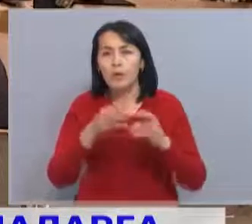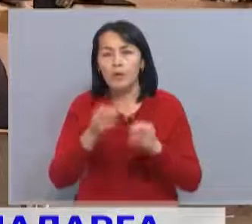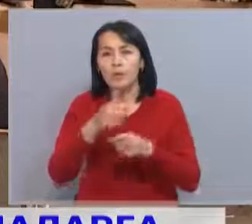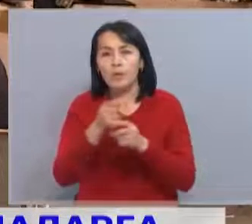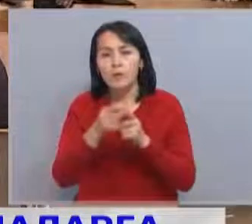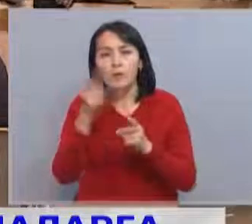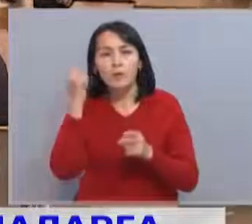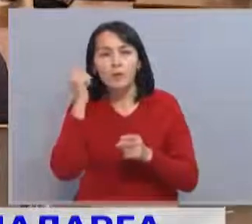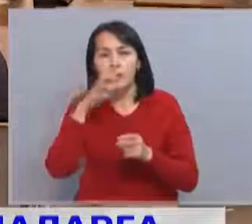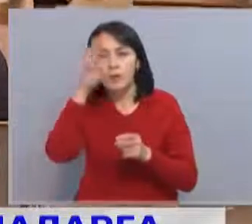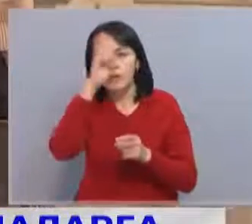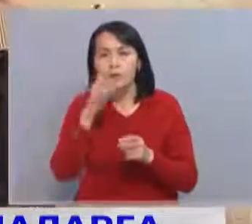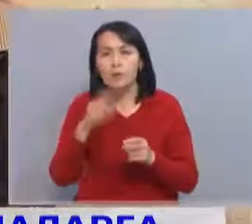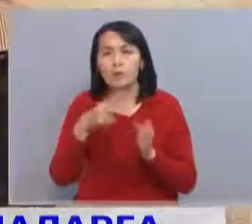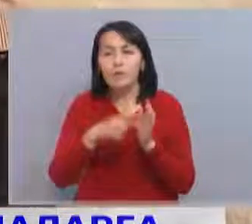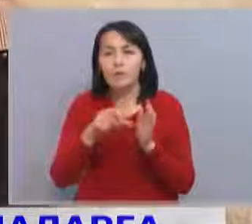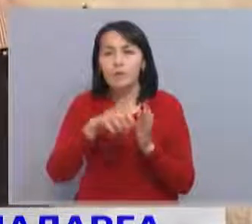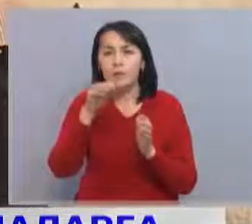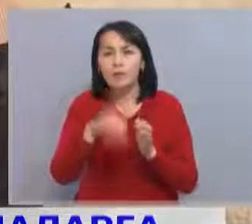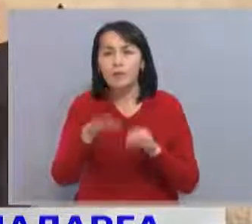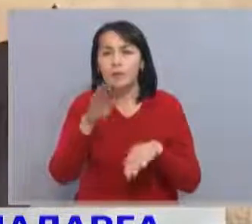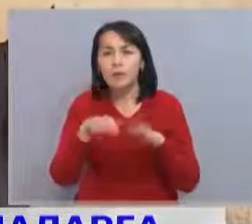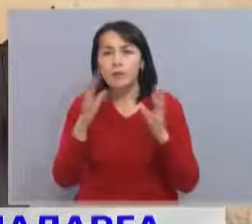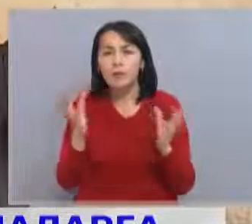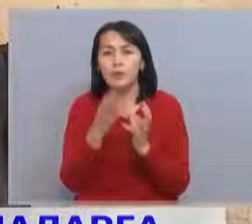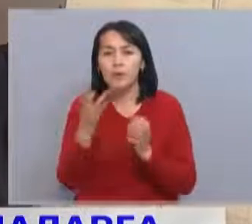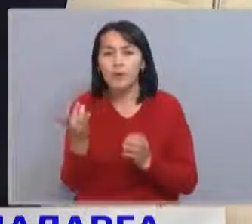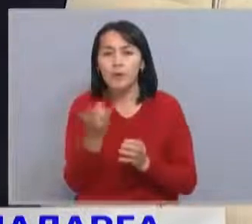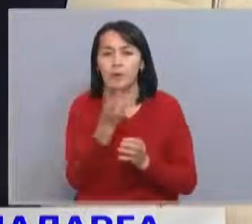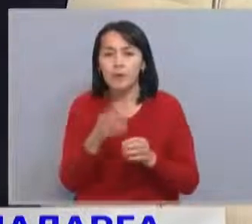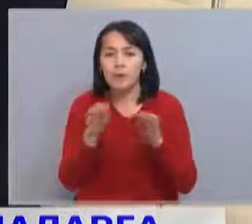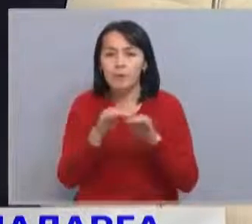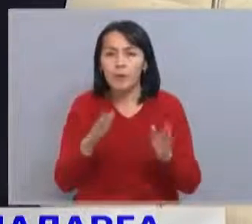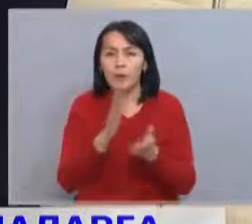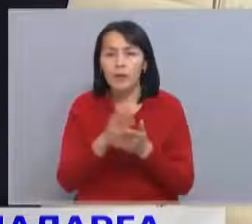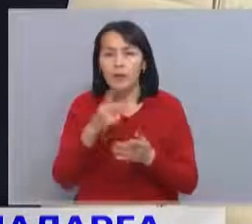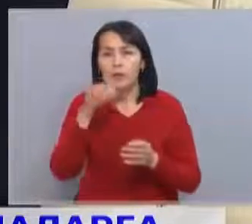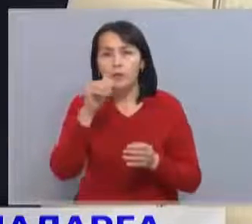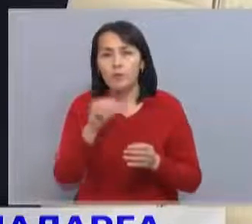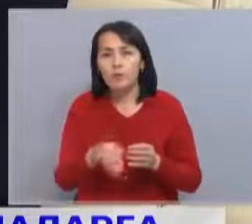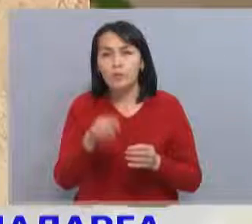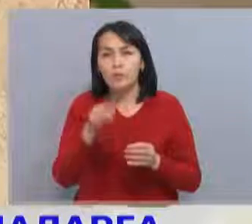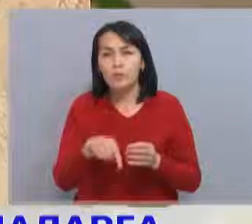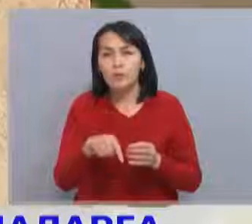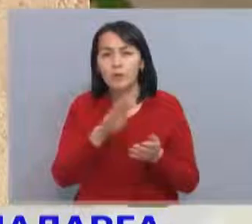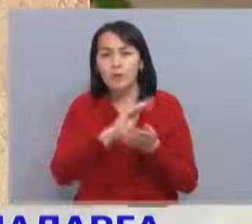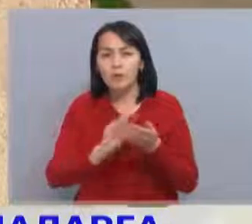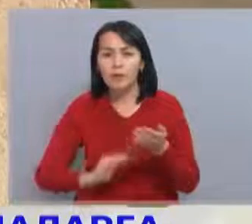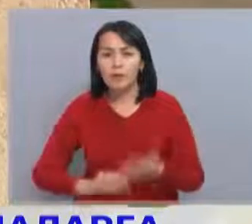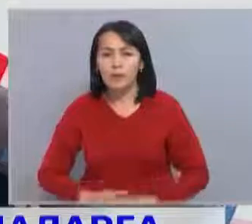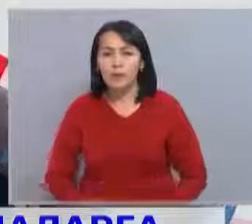жетекшісінің сөзінше елімізде 176 мыңға жуық ерекше күтімді қажет ететін азамат бар. Олардың 100 мыңға жуығы ғана арнайы